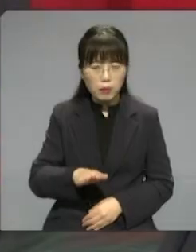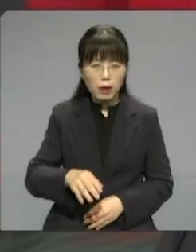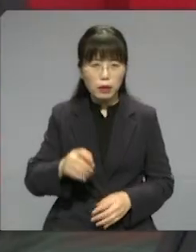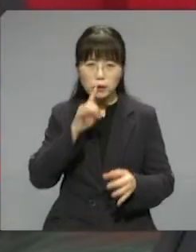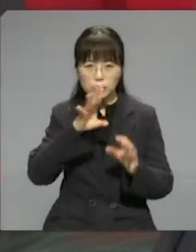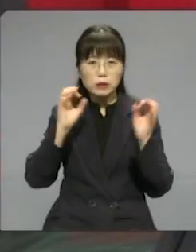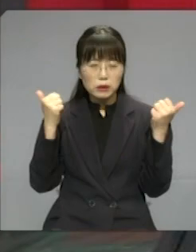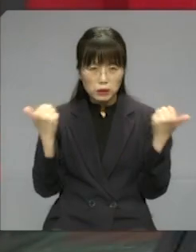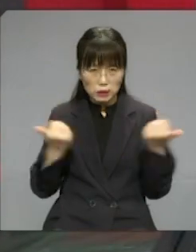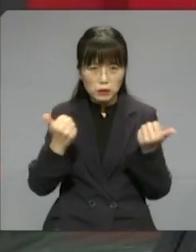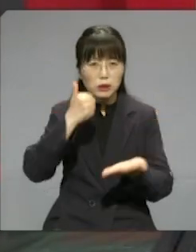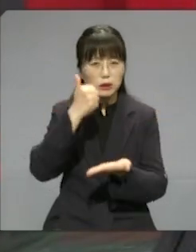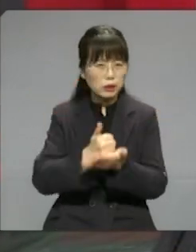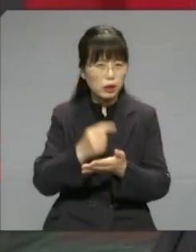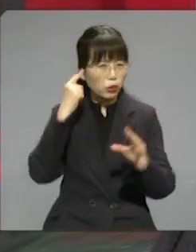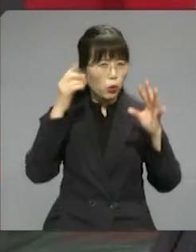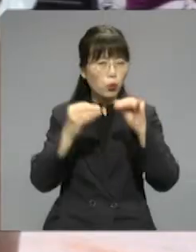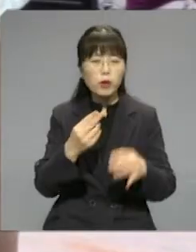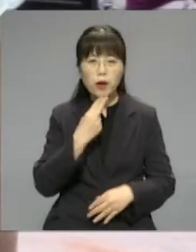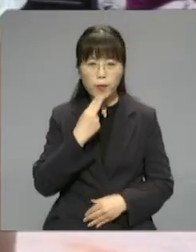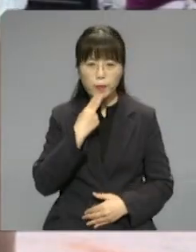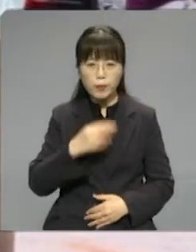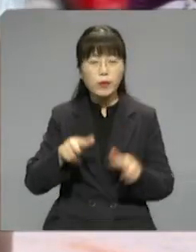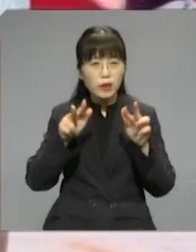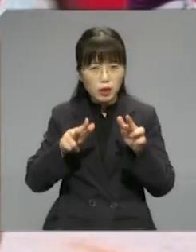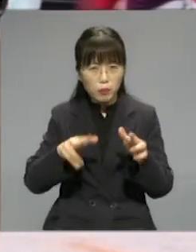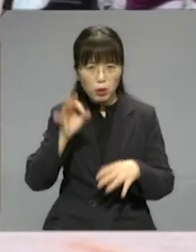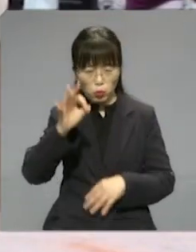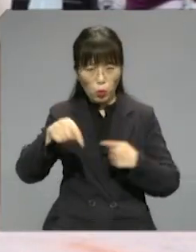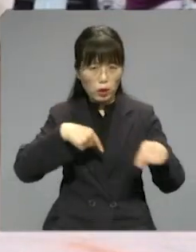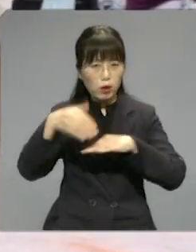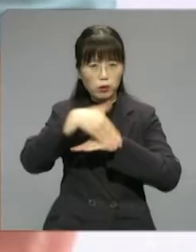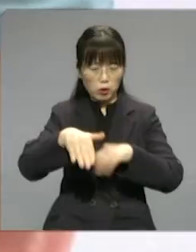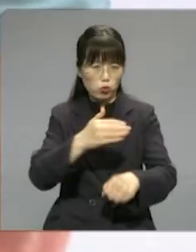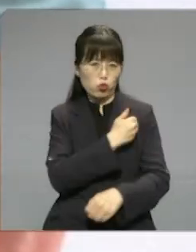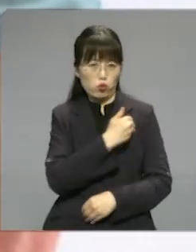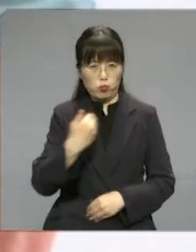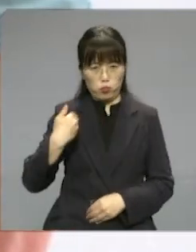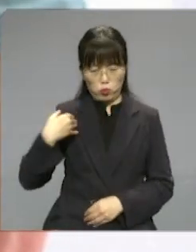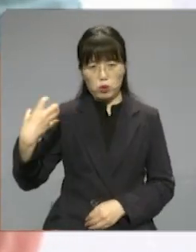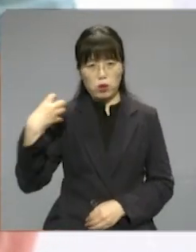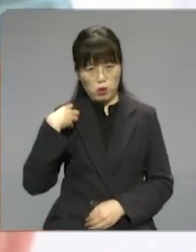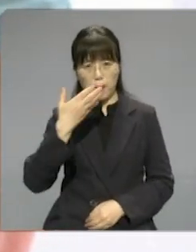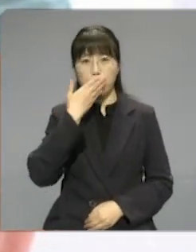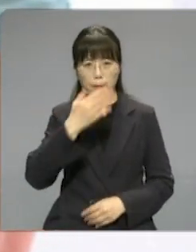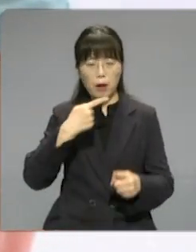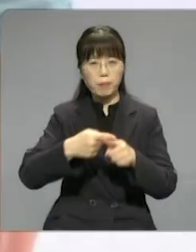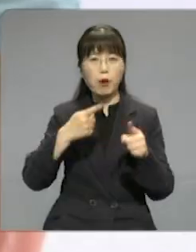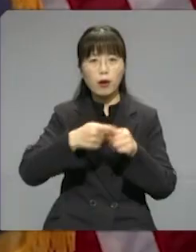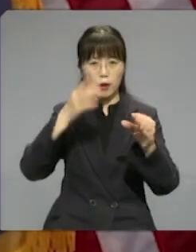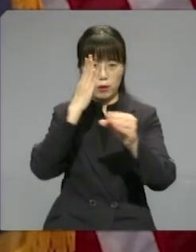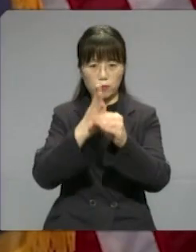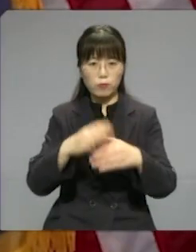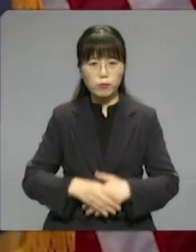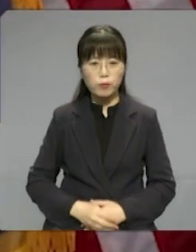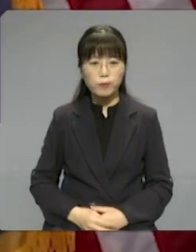파월 의장은 동의하지 않았습니다 지금의 통화정책이 충분히 역할을 하고 있다고 평가했습니다